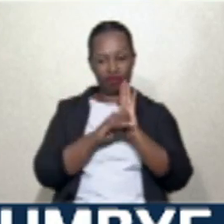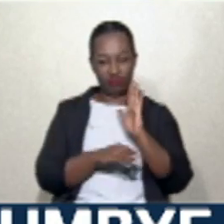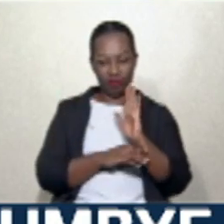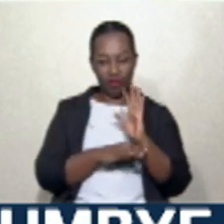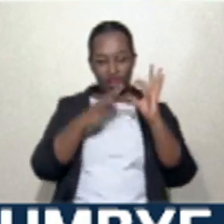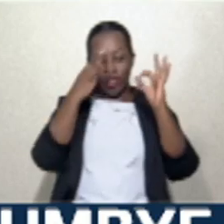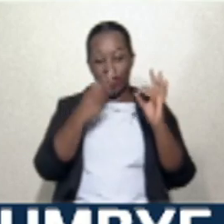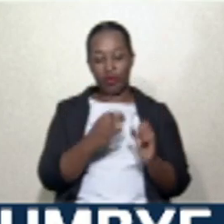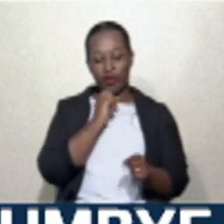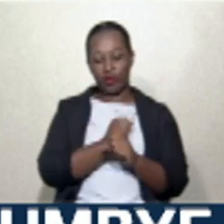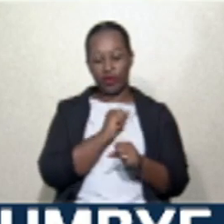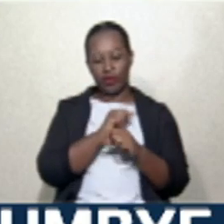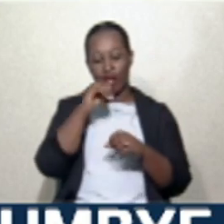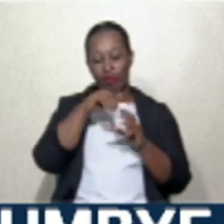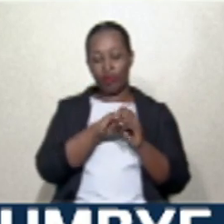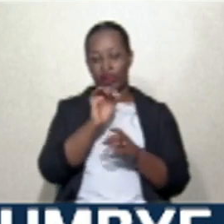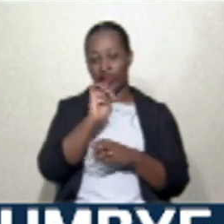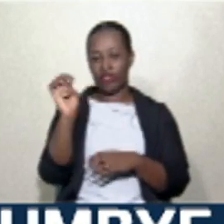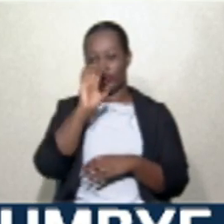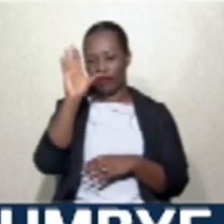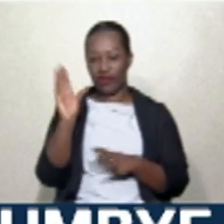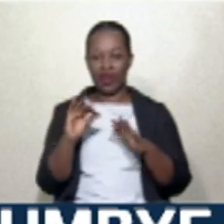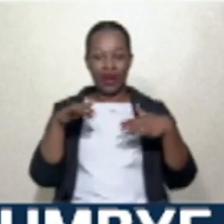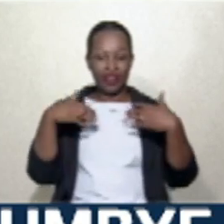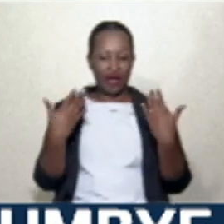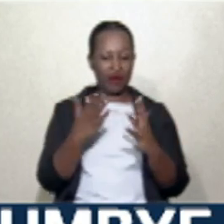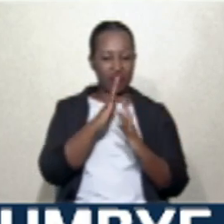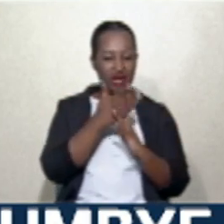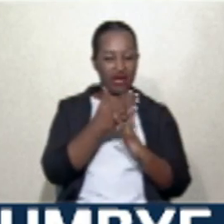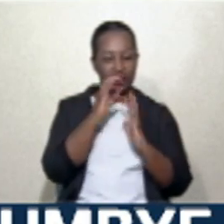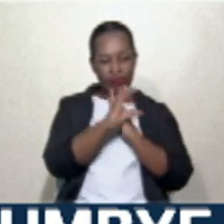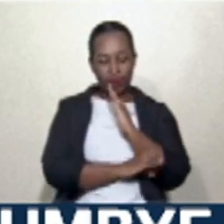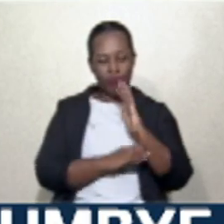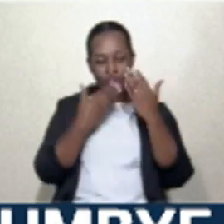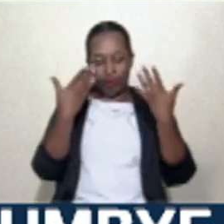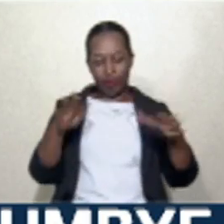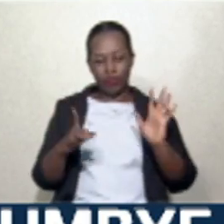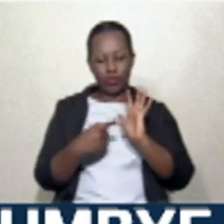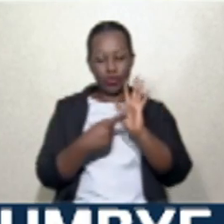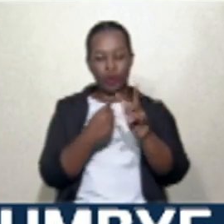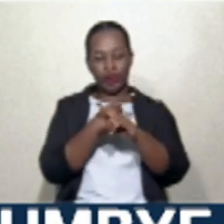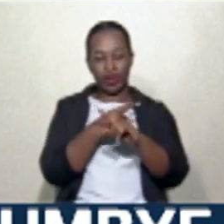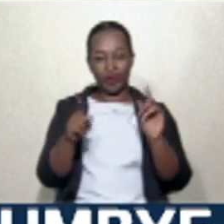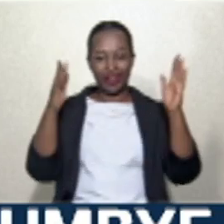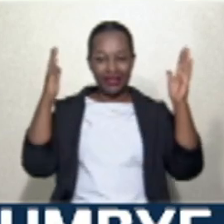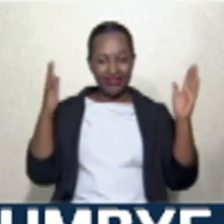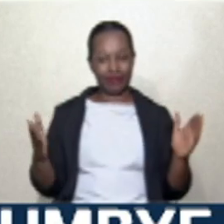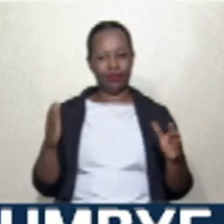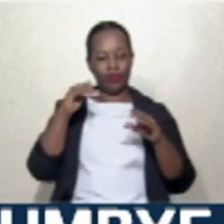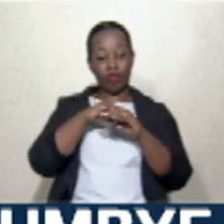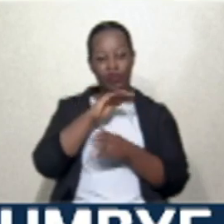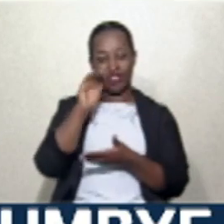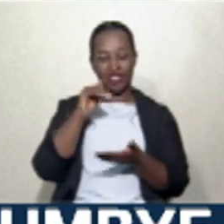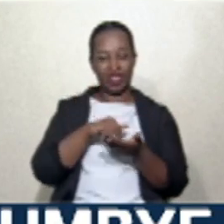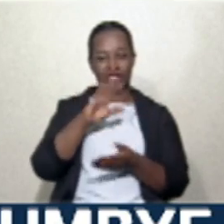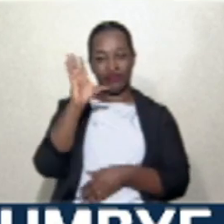Ibikorwa mu rwego rw'akarere cyangwa hagati y'ibihugu bimaze kwerekana itandukaniro rinini, haba muri